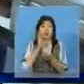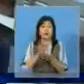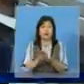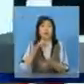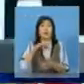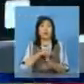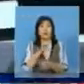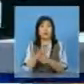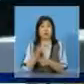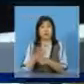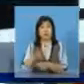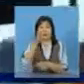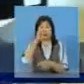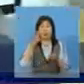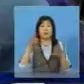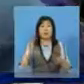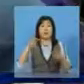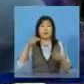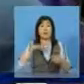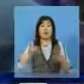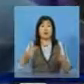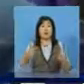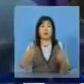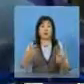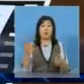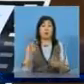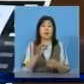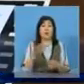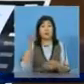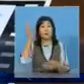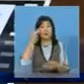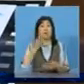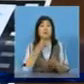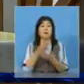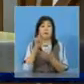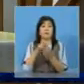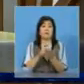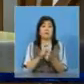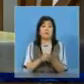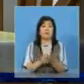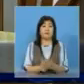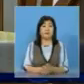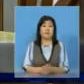рухани тәрбие, елбасының рухани жаңғыру бағдарламасы жөнінде салиқалы ойларымен бөлісті.